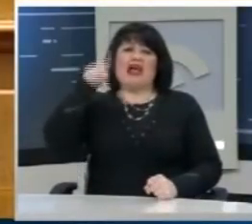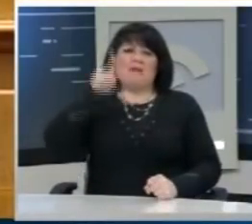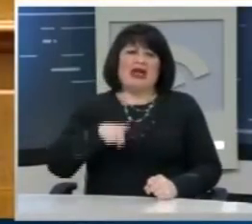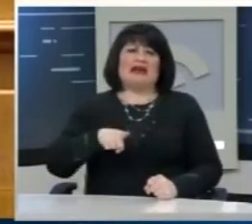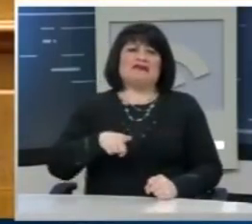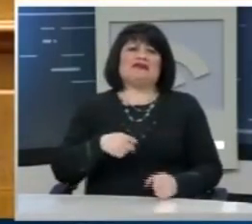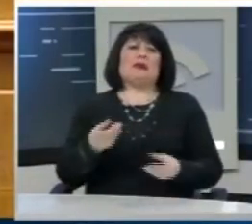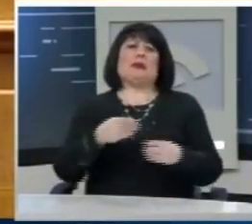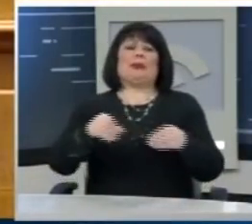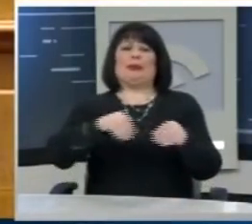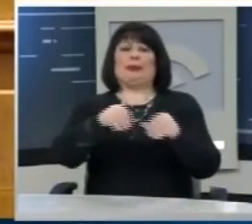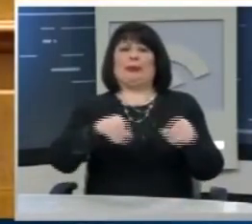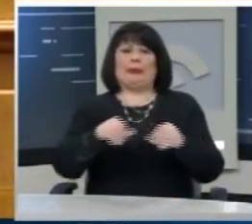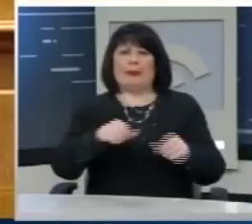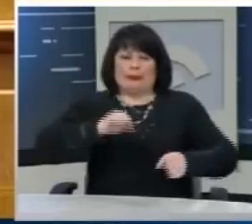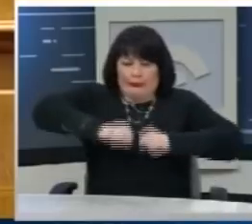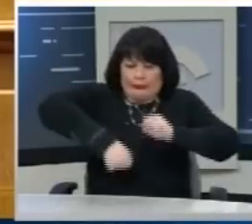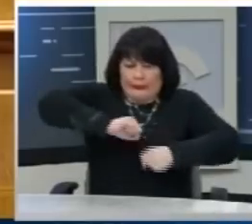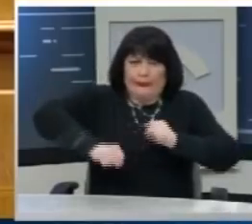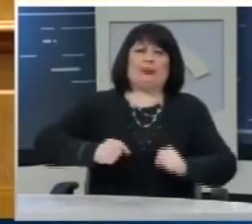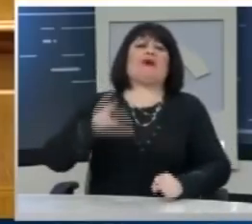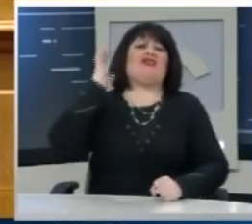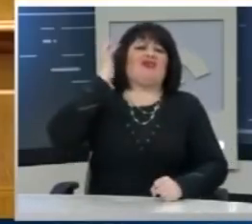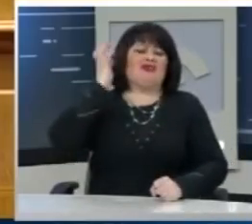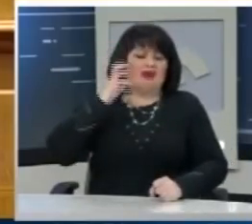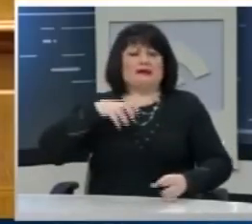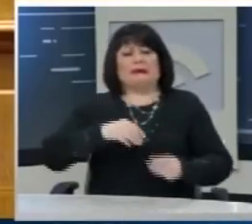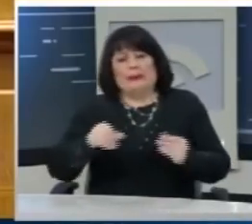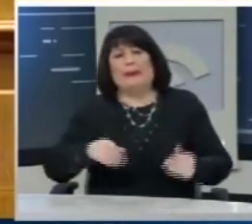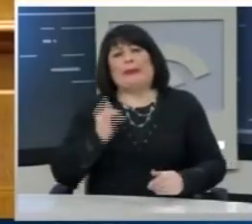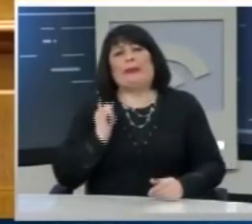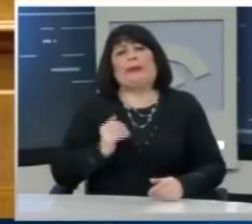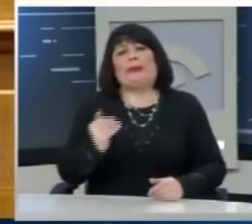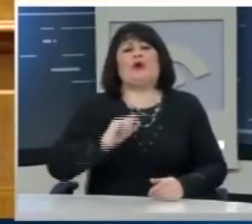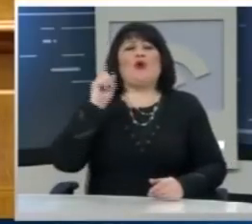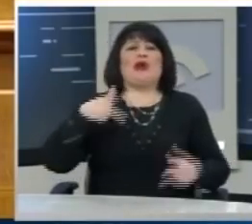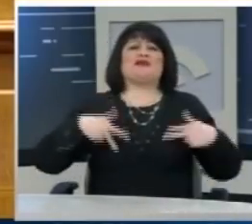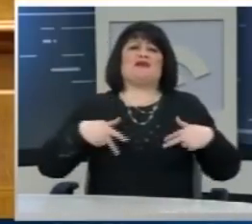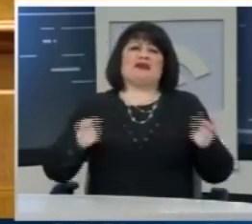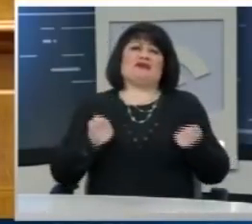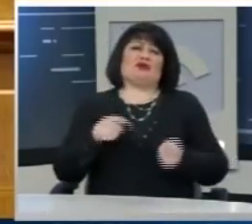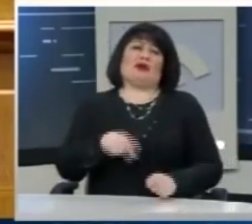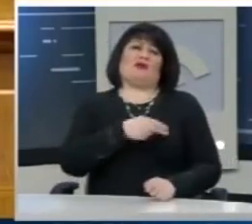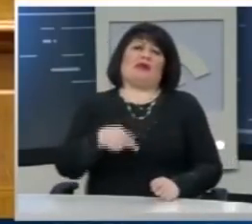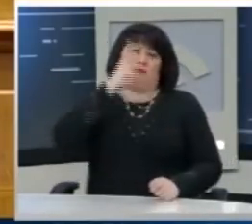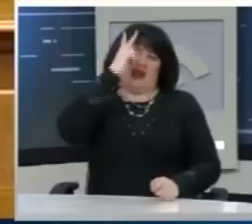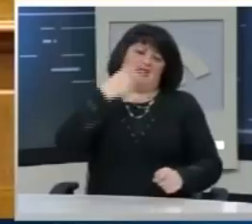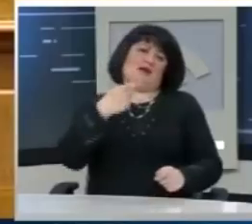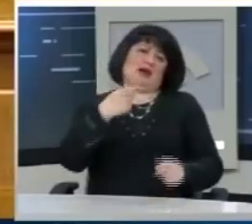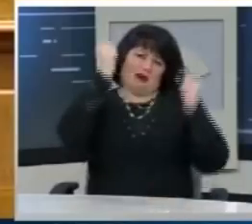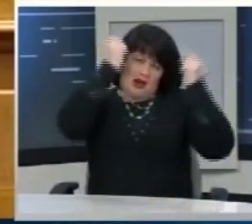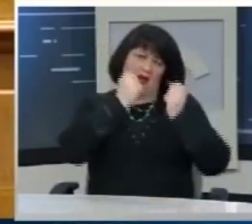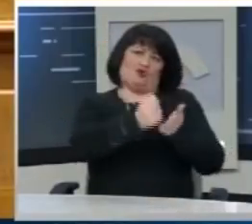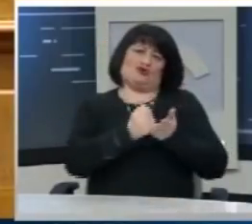επί δεκαετίες όλες οι κυβερνήσεις οι ελληνικές για το ζήτημα των γερμανικών οφειλών της περίοδου της